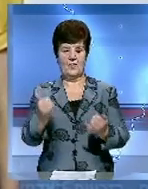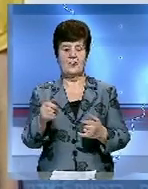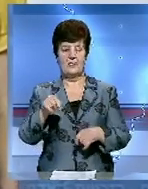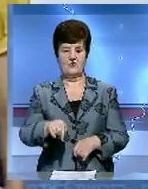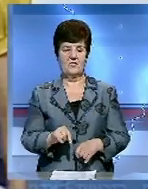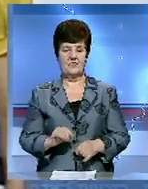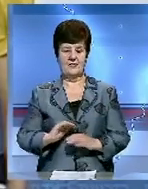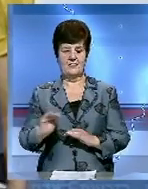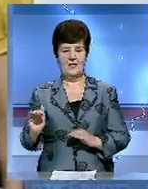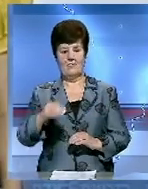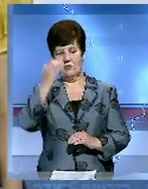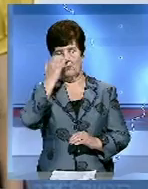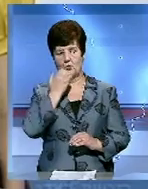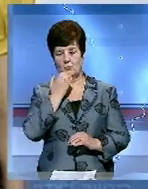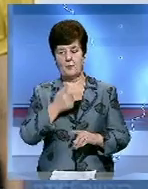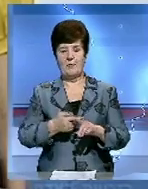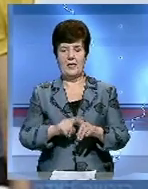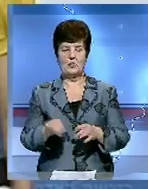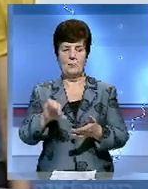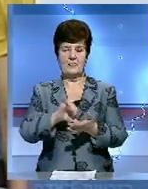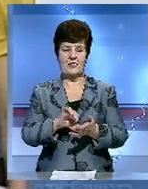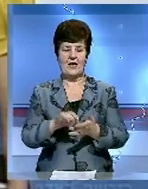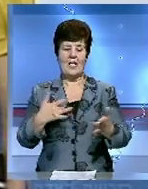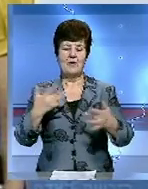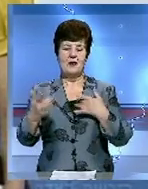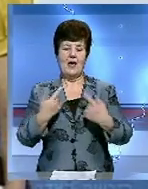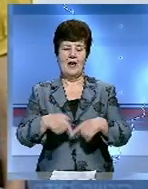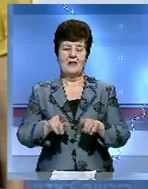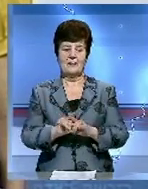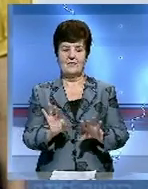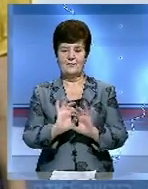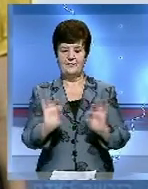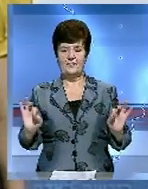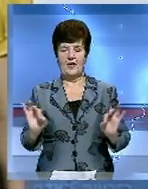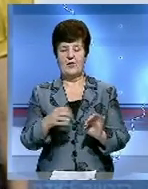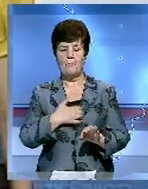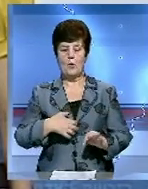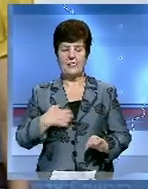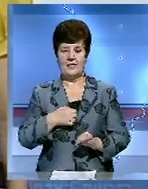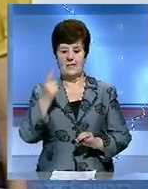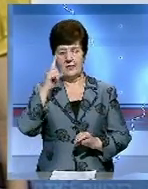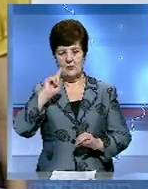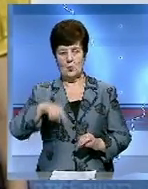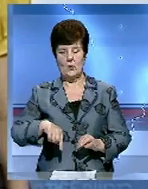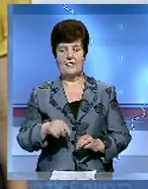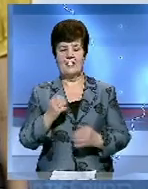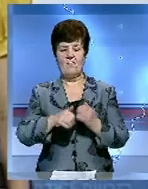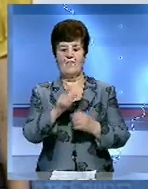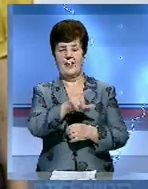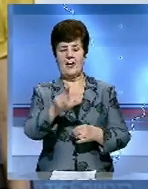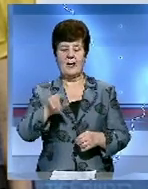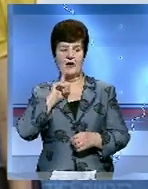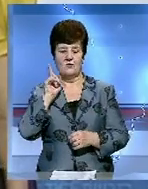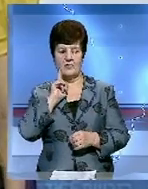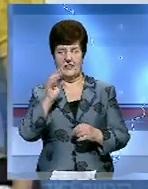Vă mulțumim pentru prezentarea piesei atât de emoționantă, dar atât de importantă ca să cunoască fiecare adolescent din țara